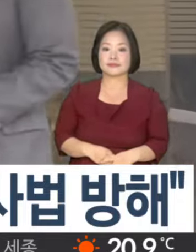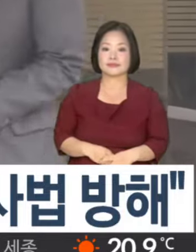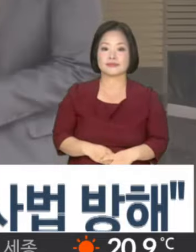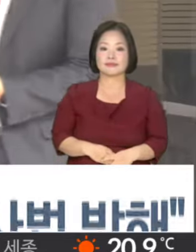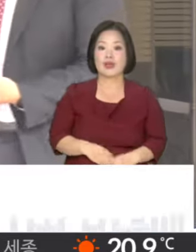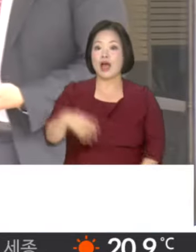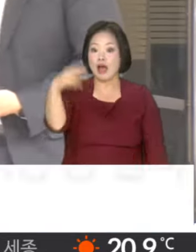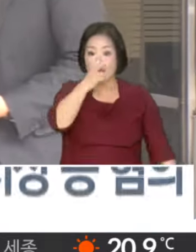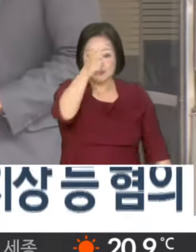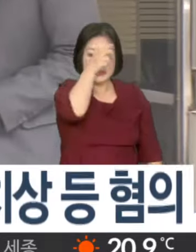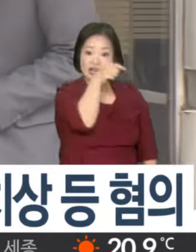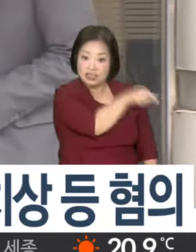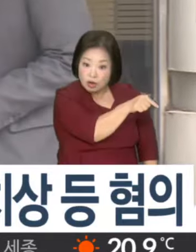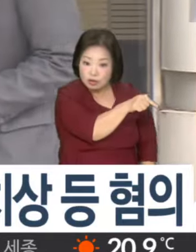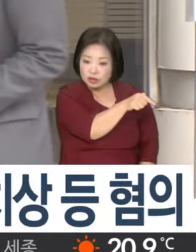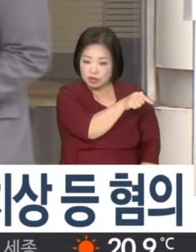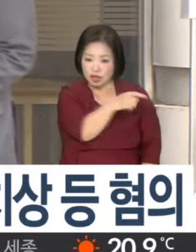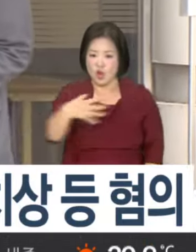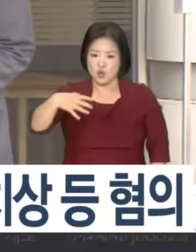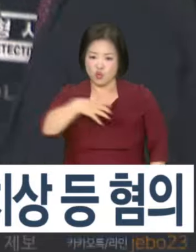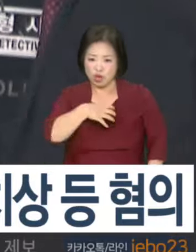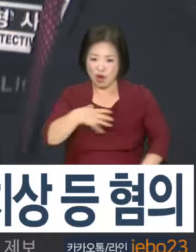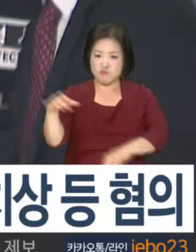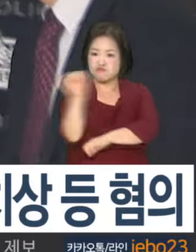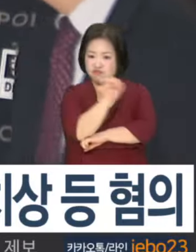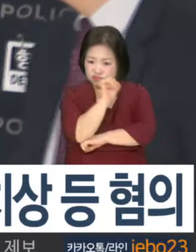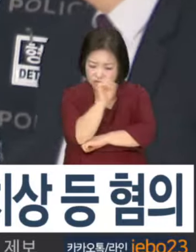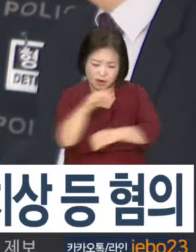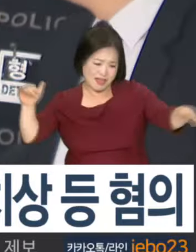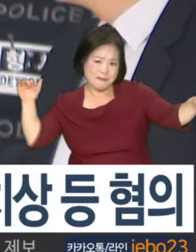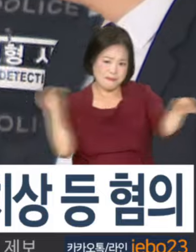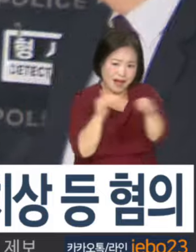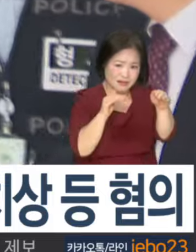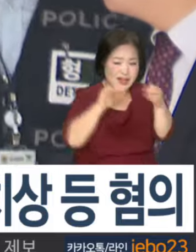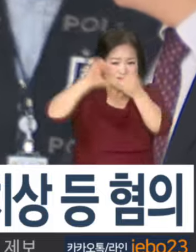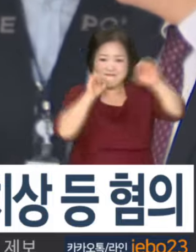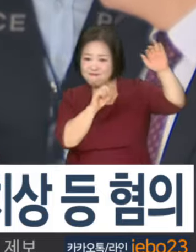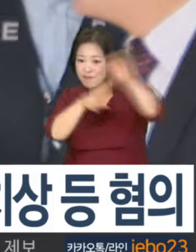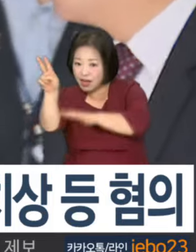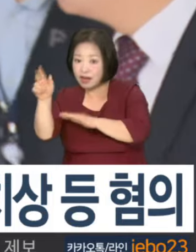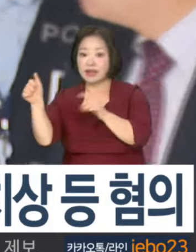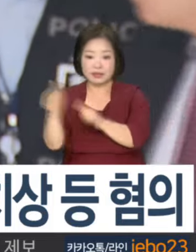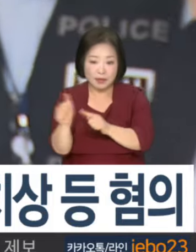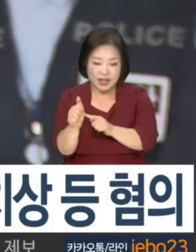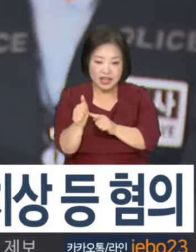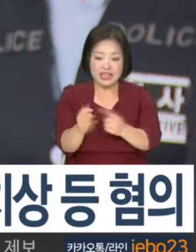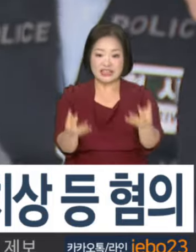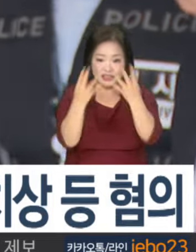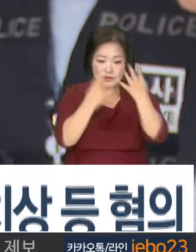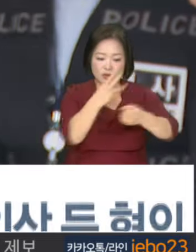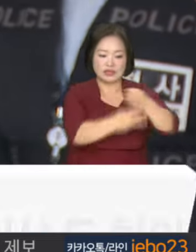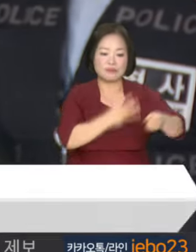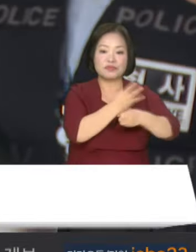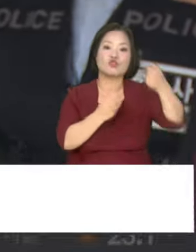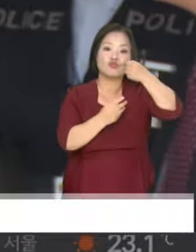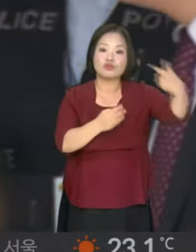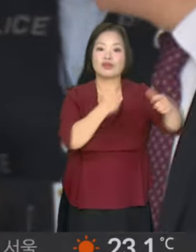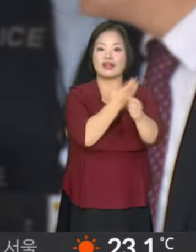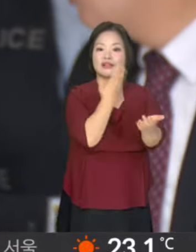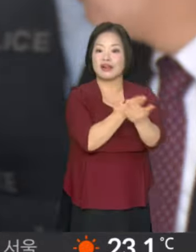검찰은 위험운전 치상 등 혐의로 구속 기소된 김호중 시에 대해 징역 3년 6개월을 선고해 달라고 재판부에